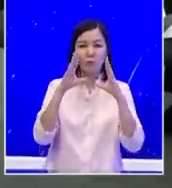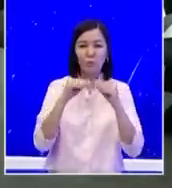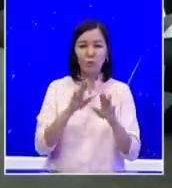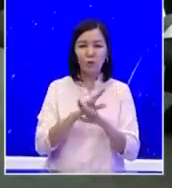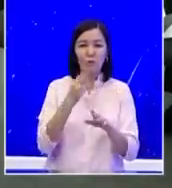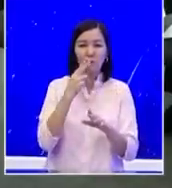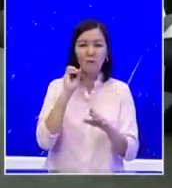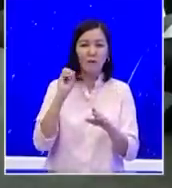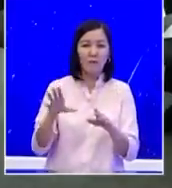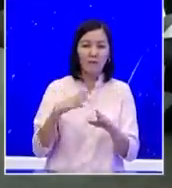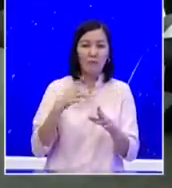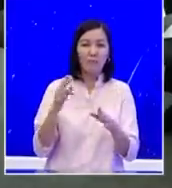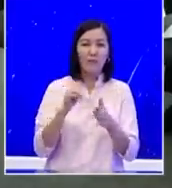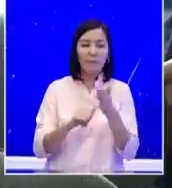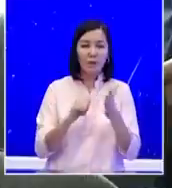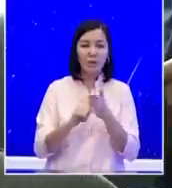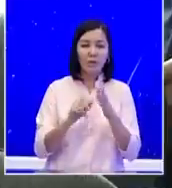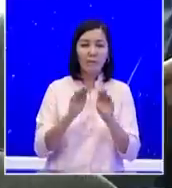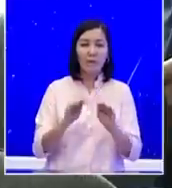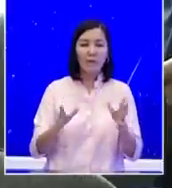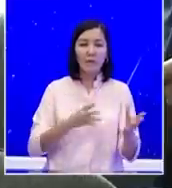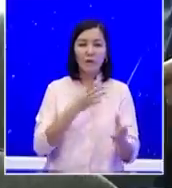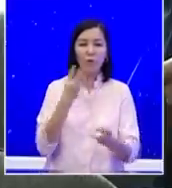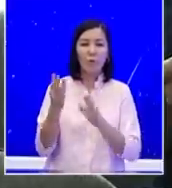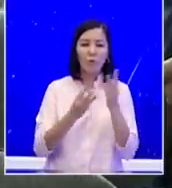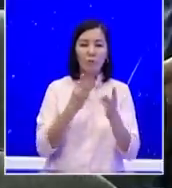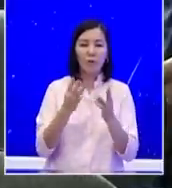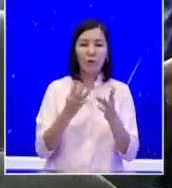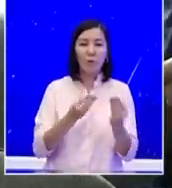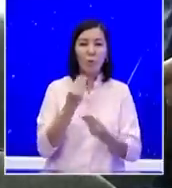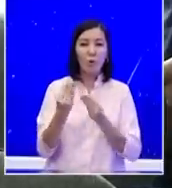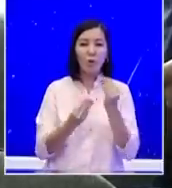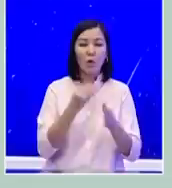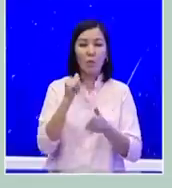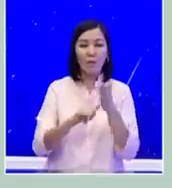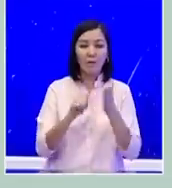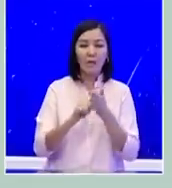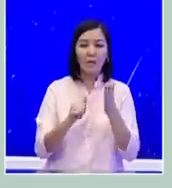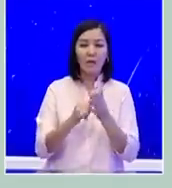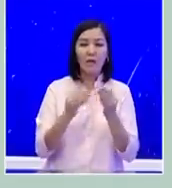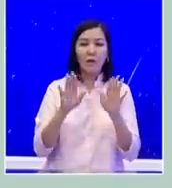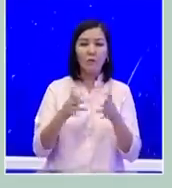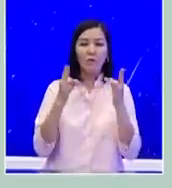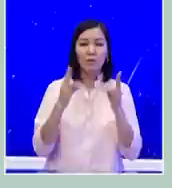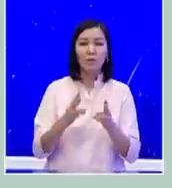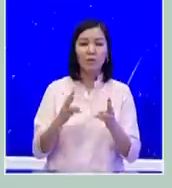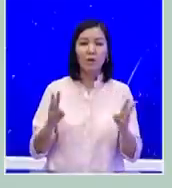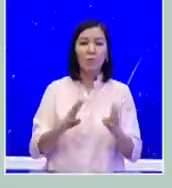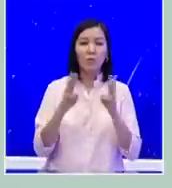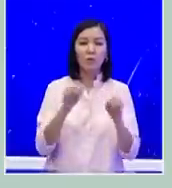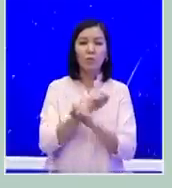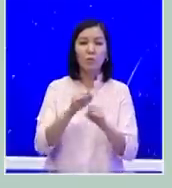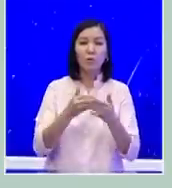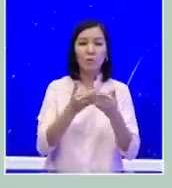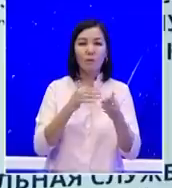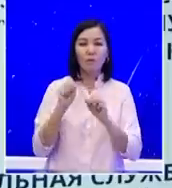темекі қалдықтарын тастау және балалардың отпен ойнауы себеп. Жетісу медиа алаңына жиылған төтеншеліктер жалынды болдырмау жайын